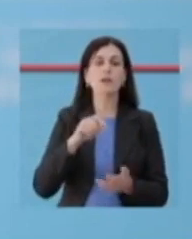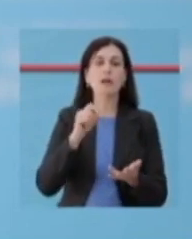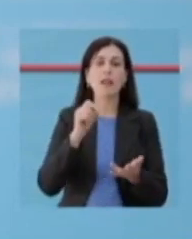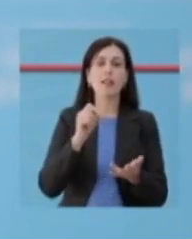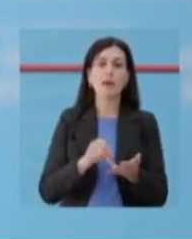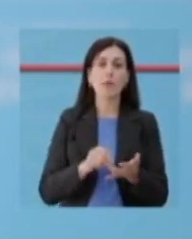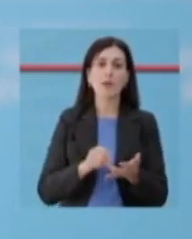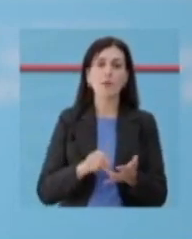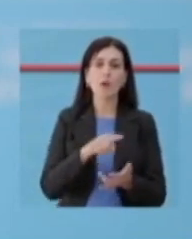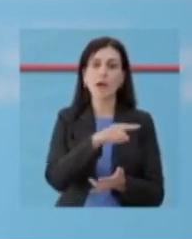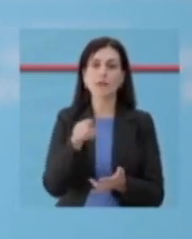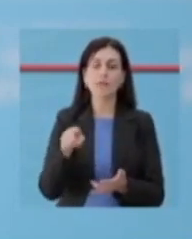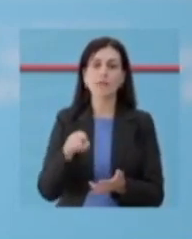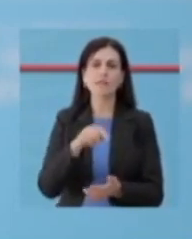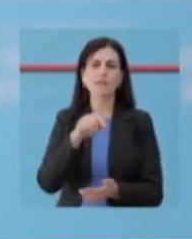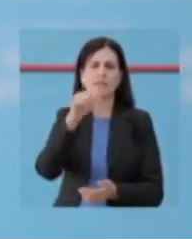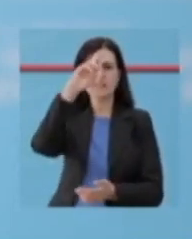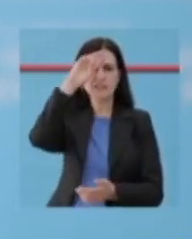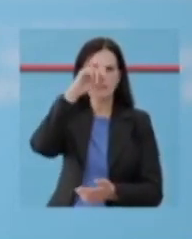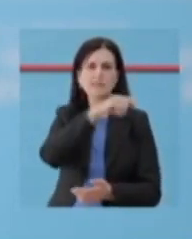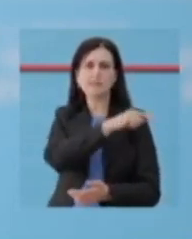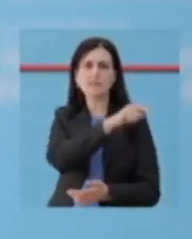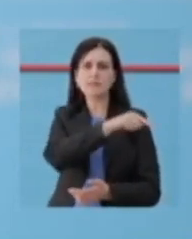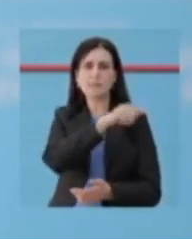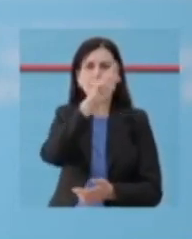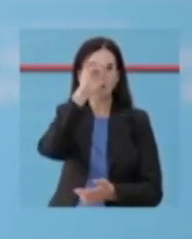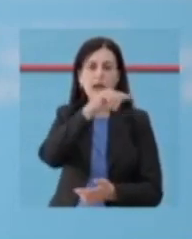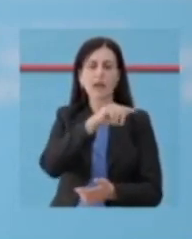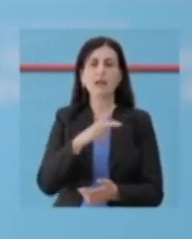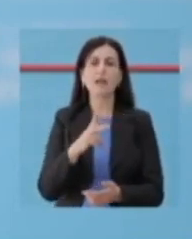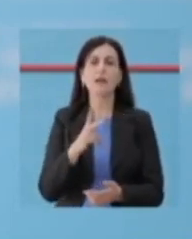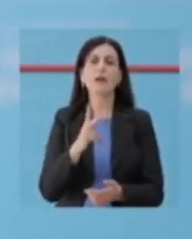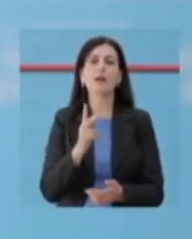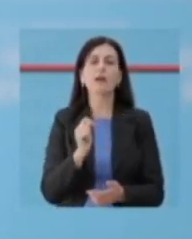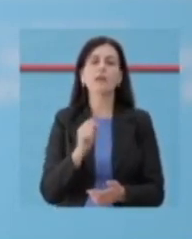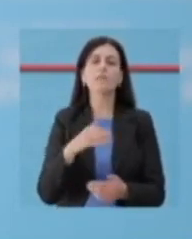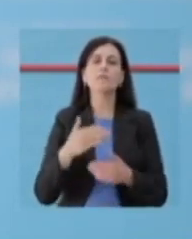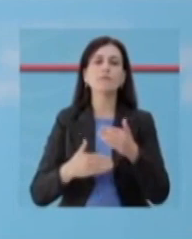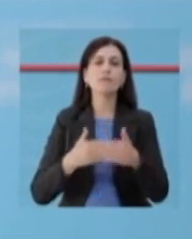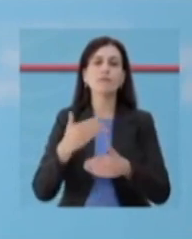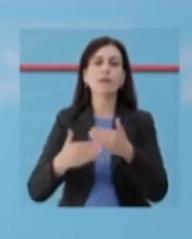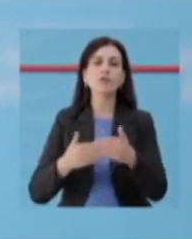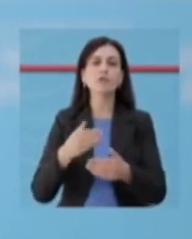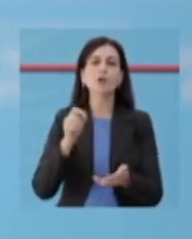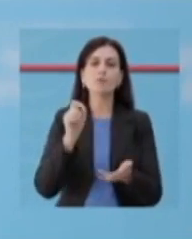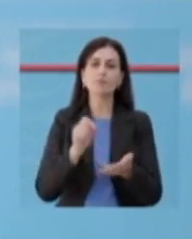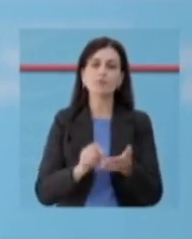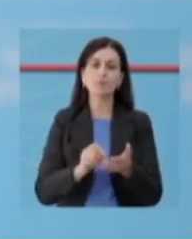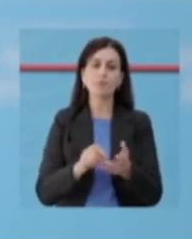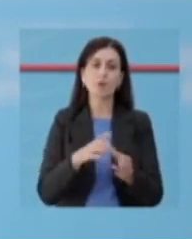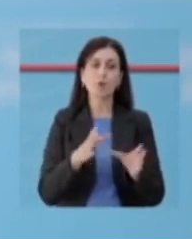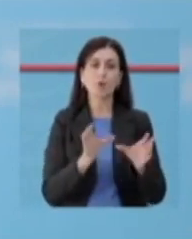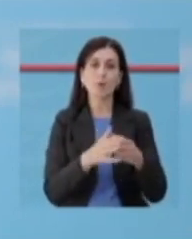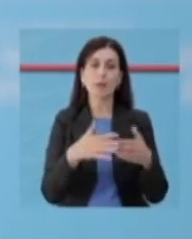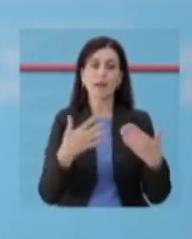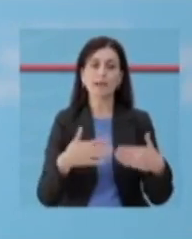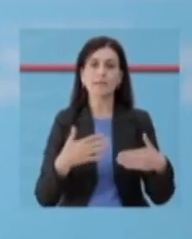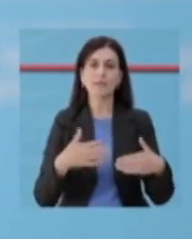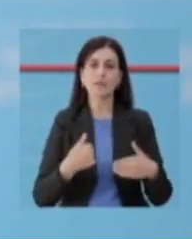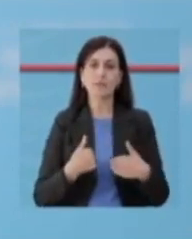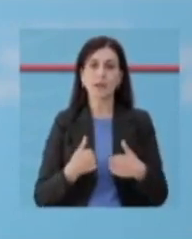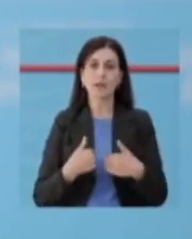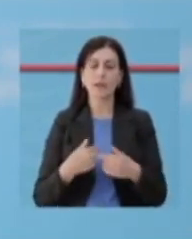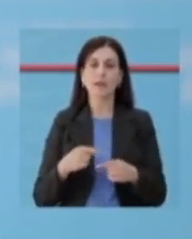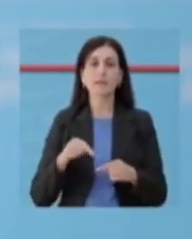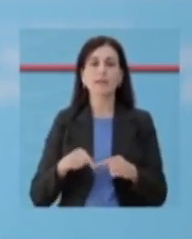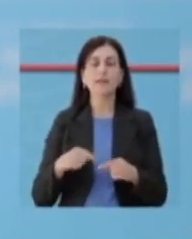laboratorin mikrobiologik në qëndër spitalorë universitare në Nën Tereza, vazhdonë testimi serologik për të gjitë grupet e riskut, dhe ndërko